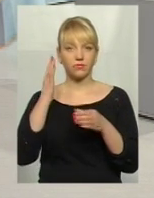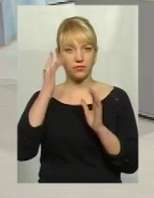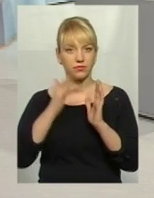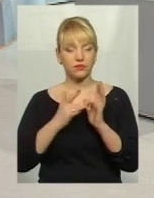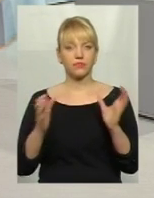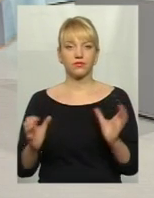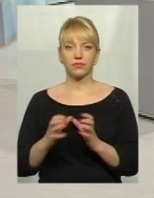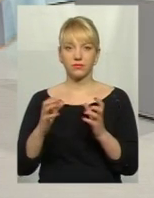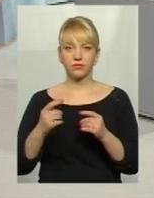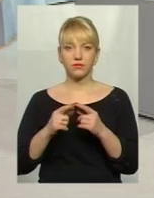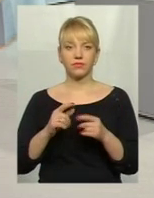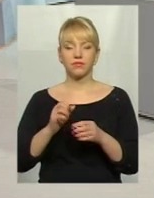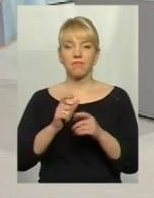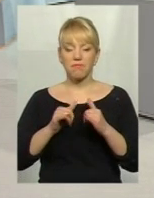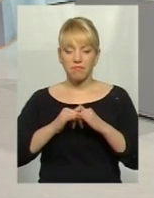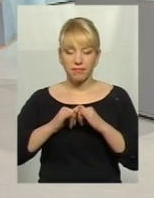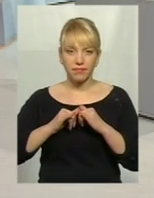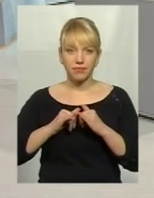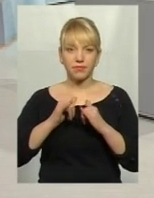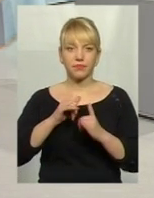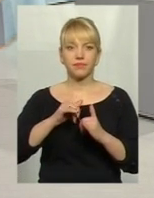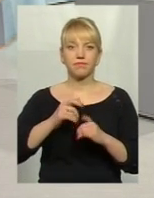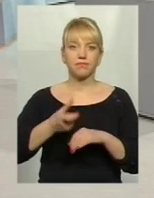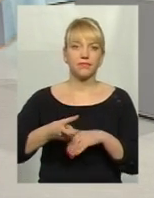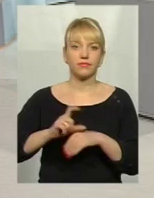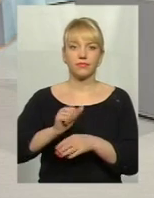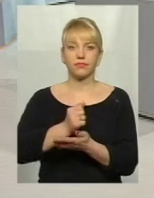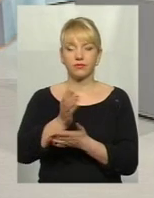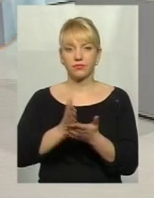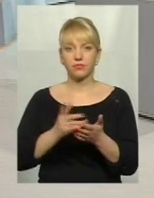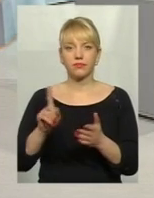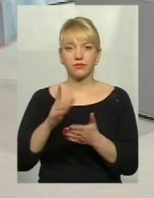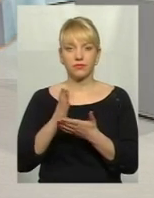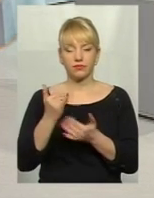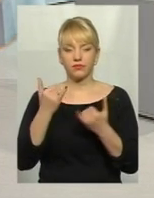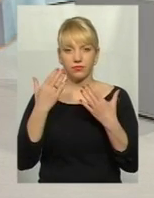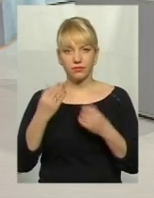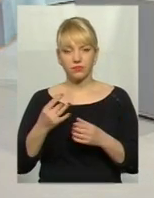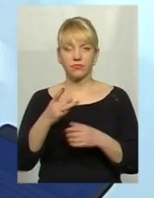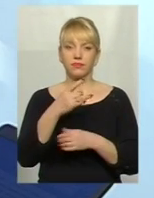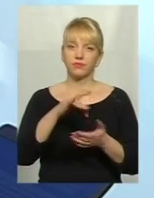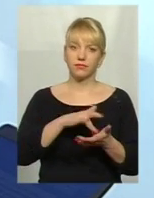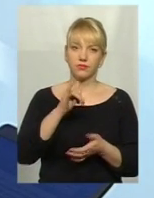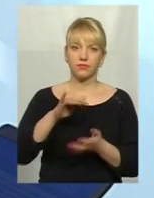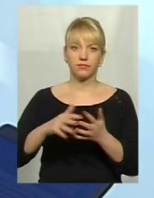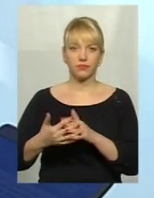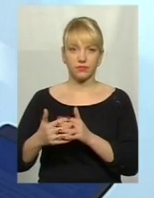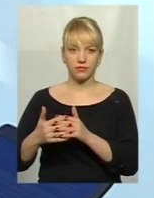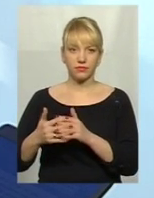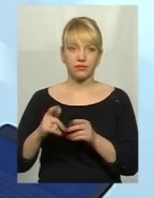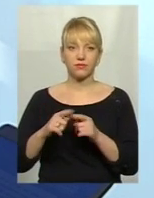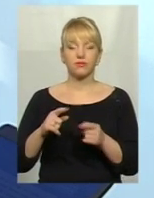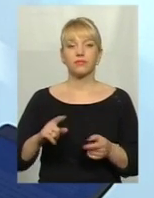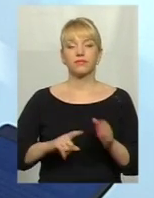збереження максимально інфраструктури, яка є на сьогоднішній день як в райцентрі, так і в селах. Спочатку, відповідно